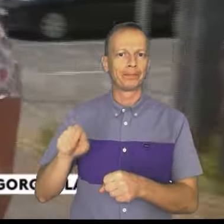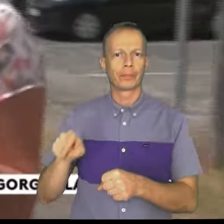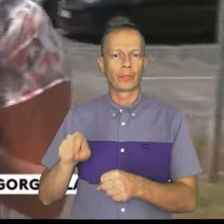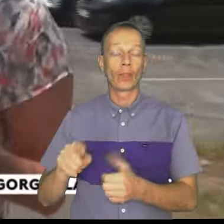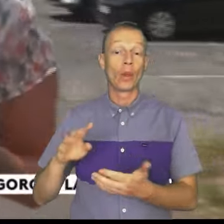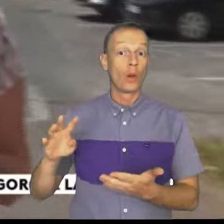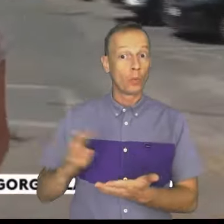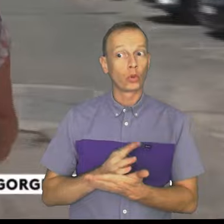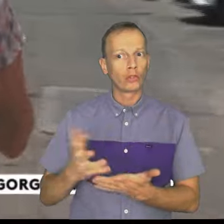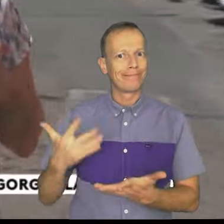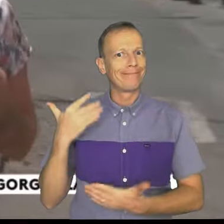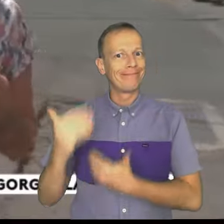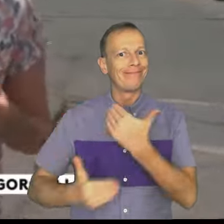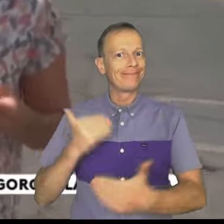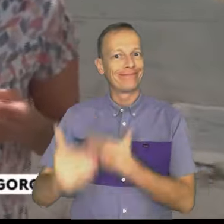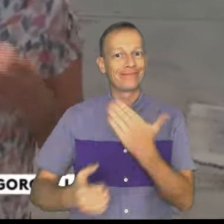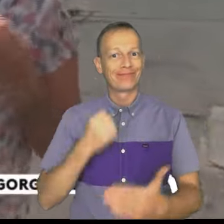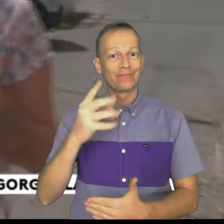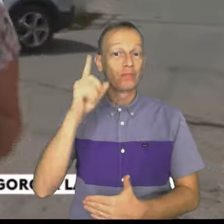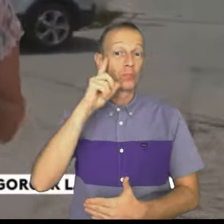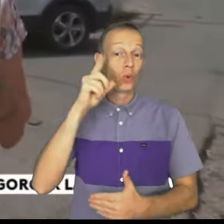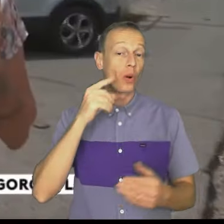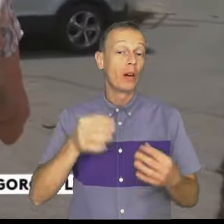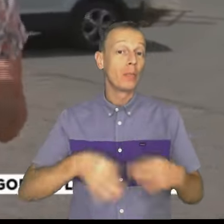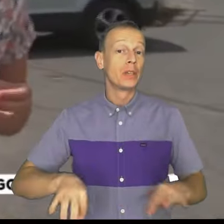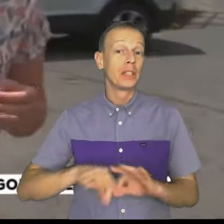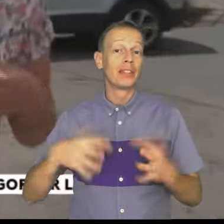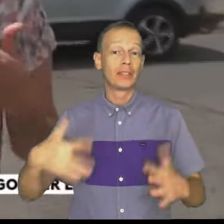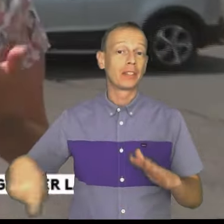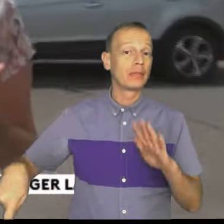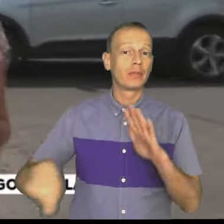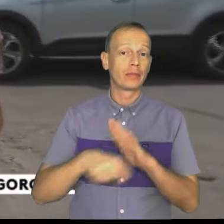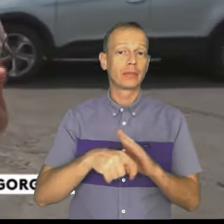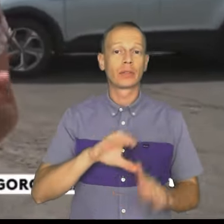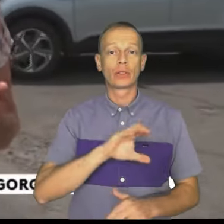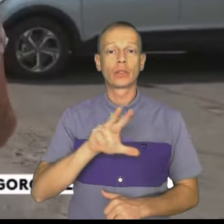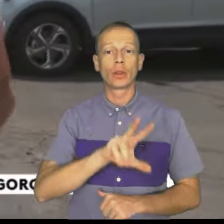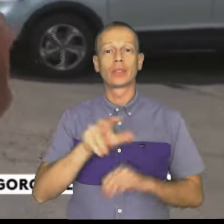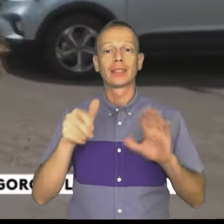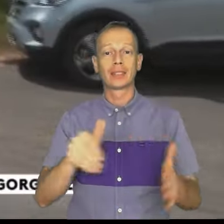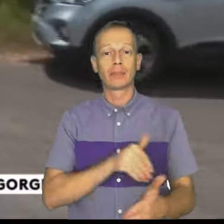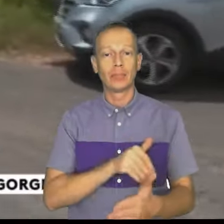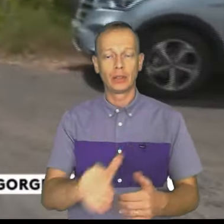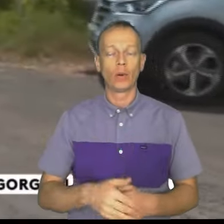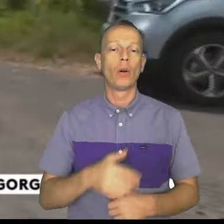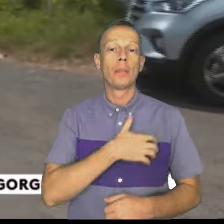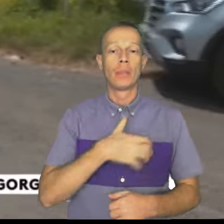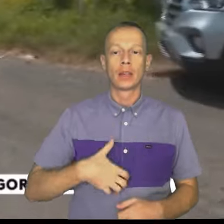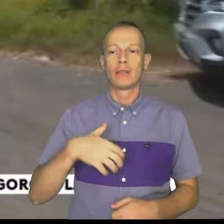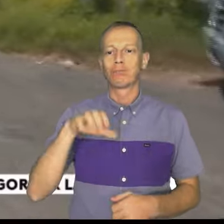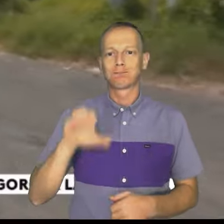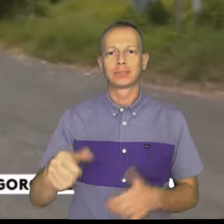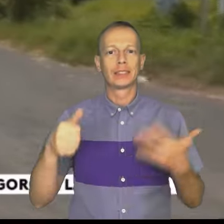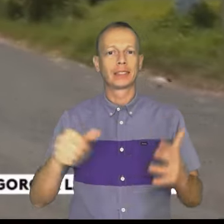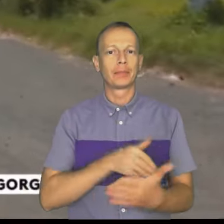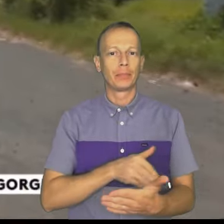visiblement avance bien puisque le pays a octroyé une subvention de plus de 36 millions. La mairie a, elle, investi plus de 16 millions. Le coût total de l